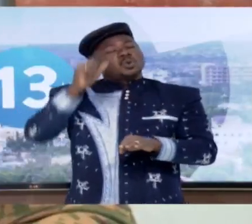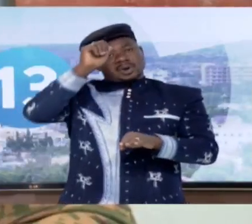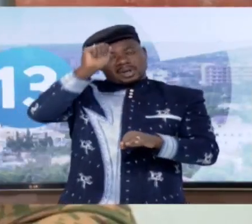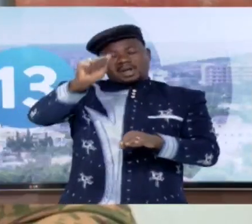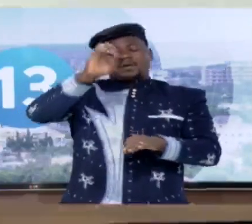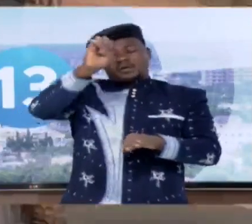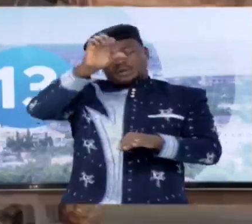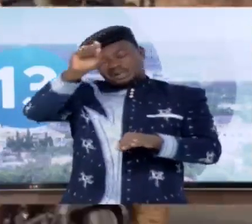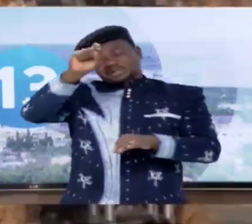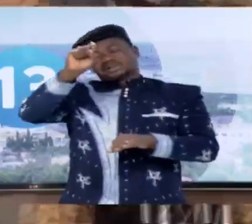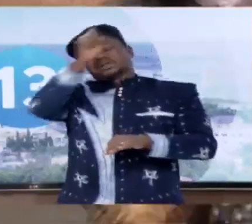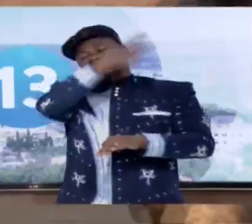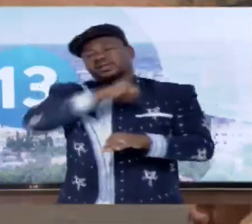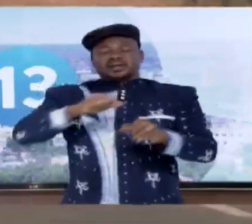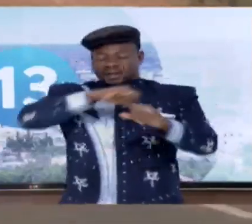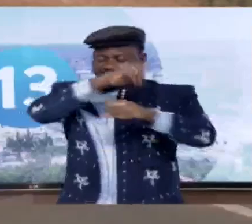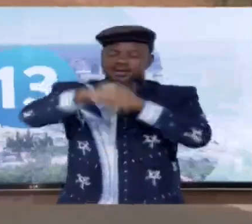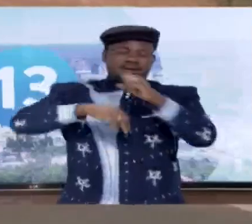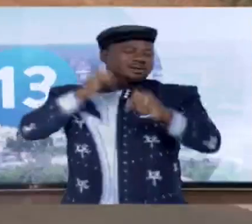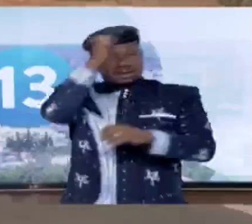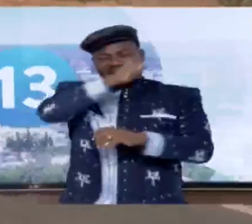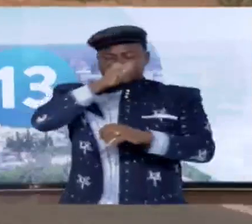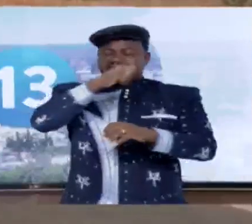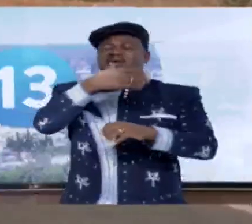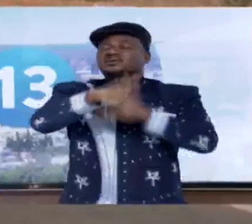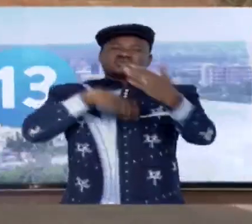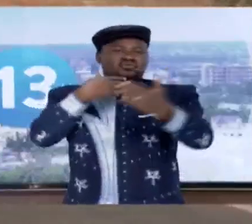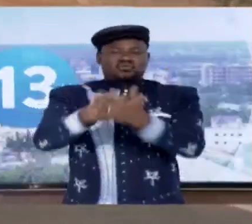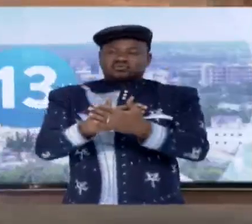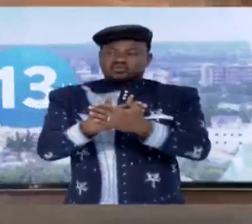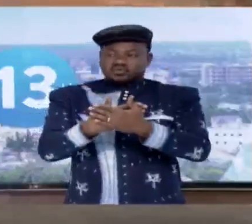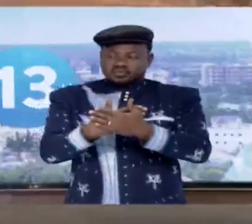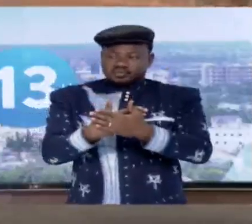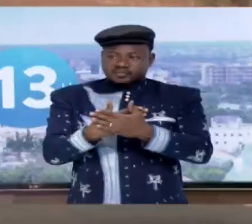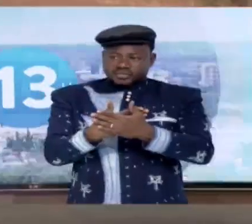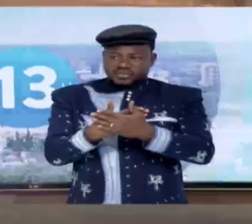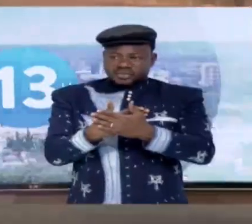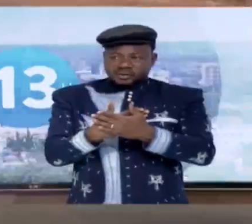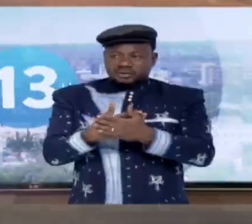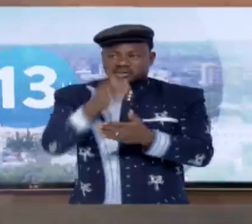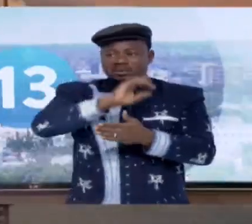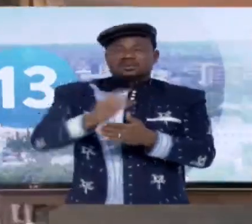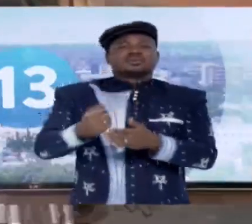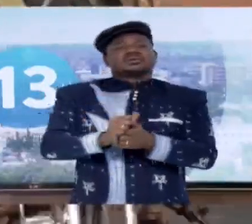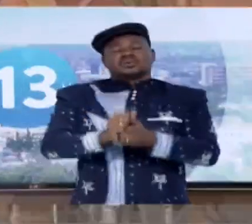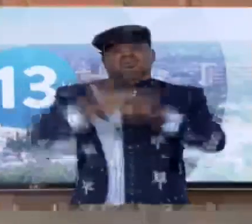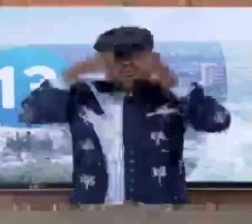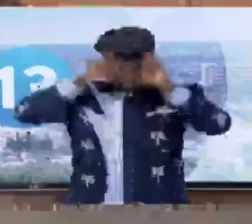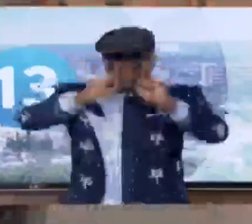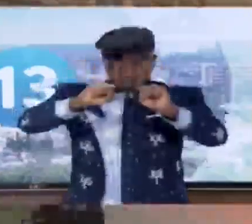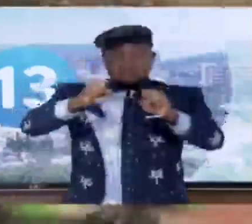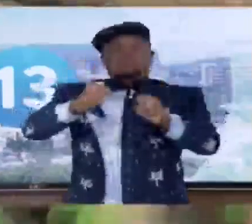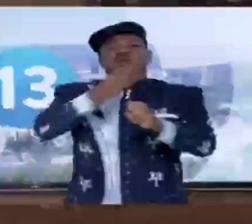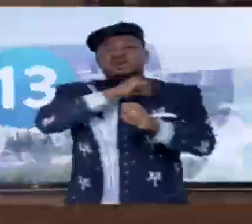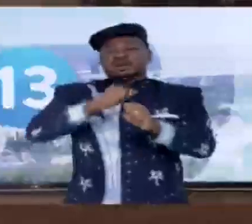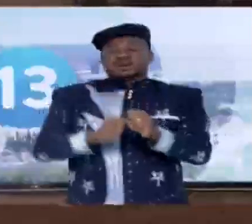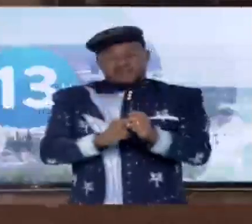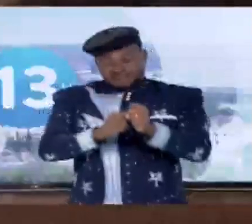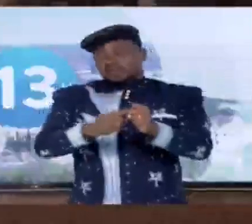tout entière. Pour cette année de défis, notamment sécuritaire, le chef de l'État sait compter sur l'engagement de tous